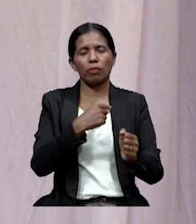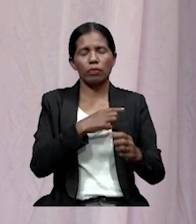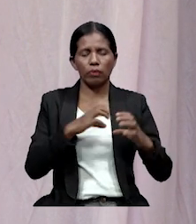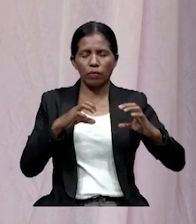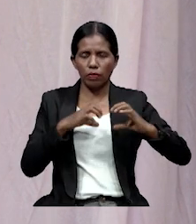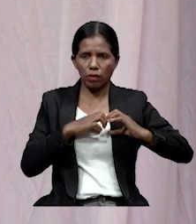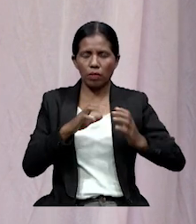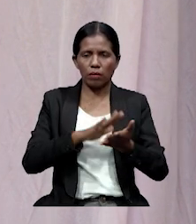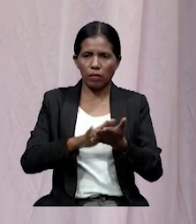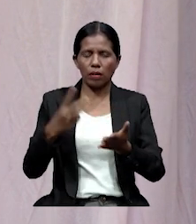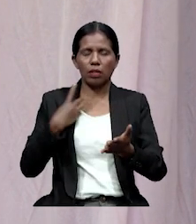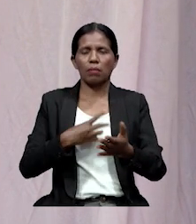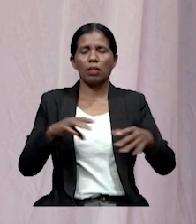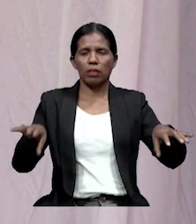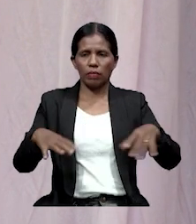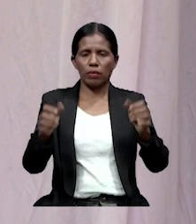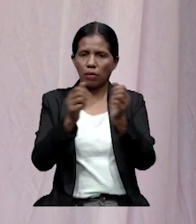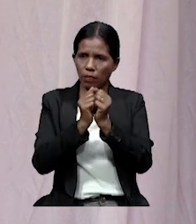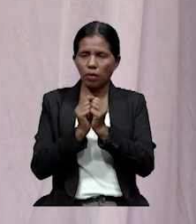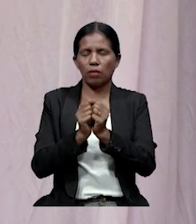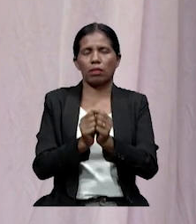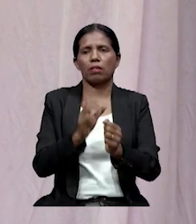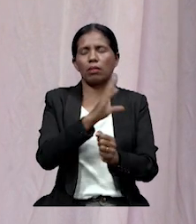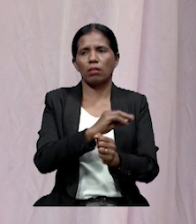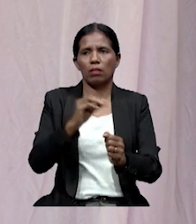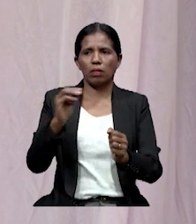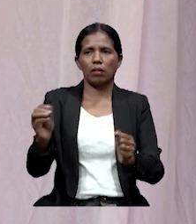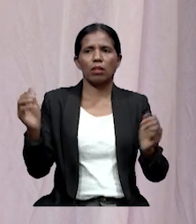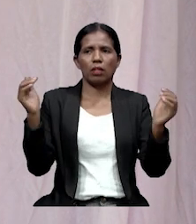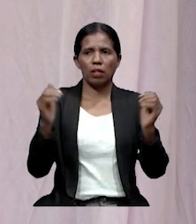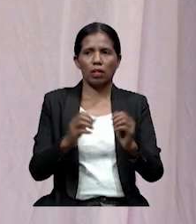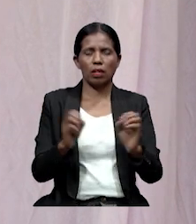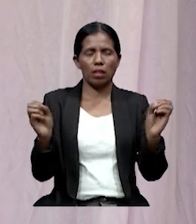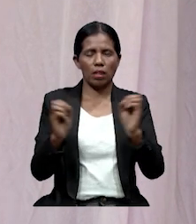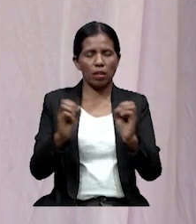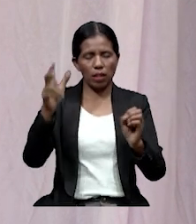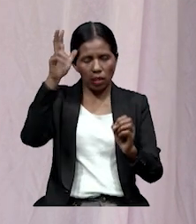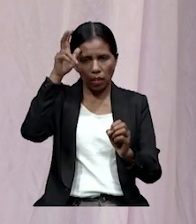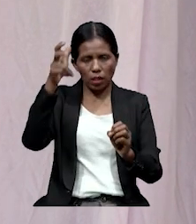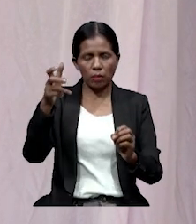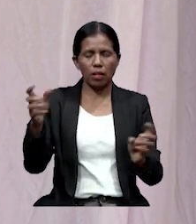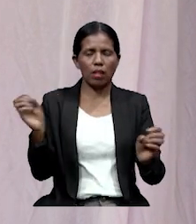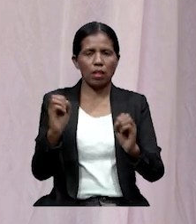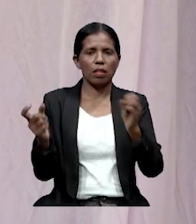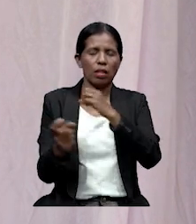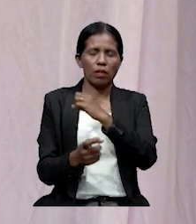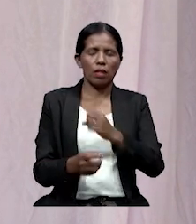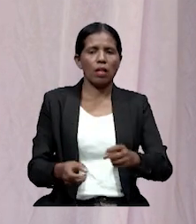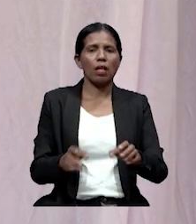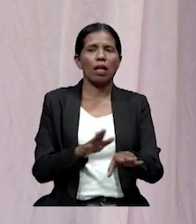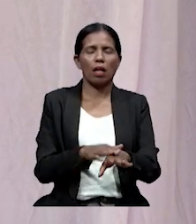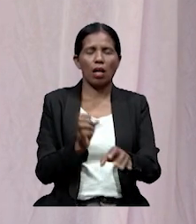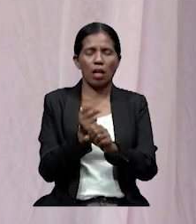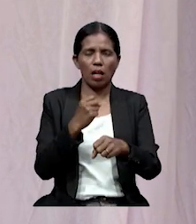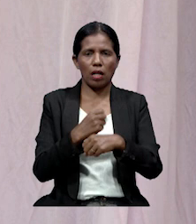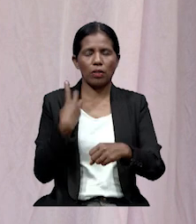eke ita bele servisu di dia i dia buruma se la intenta ida atau halo itu